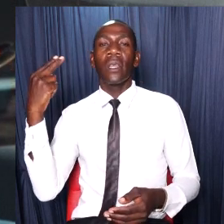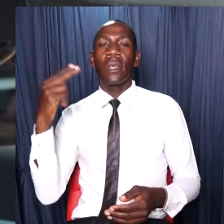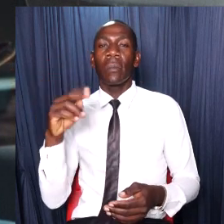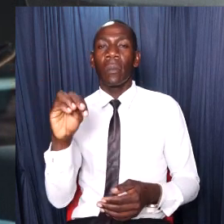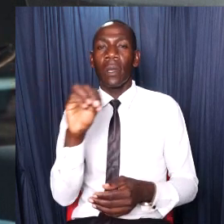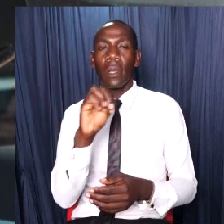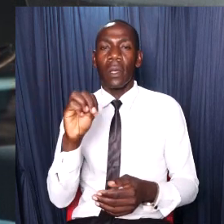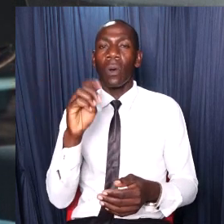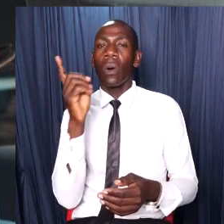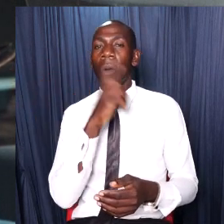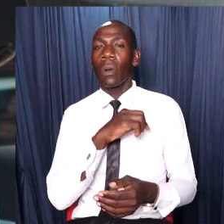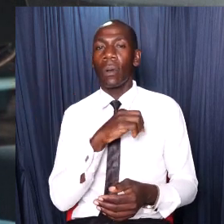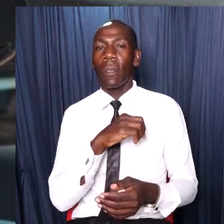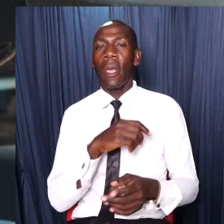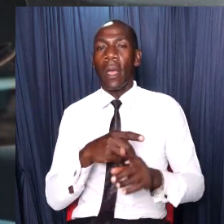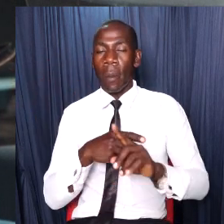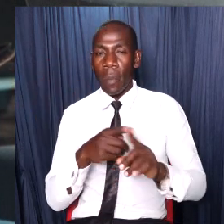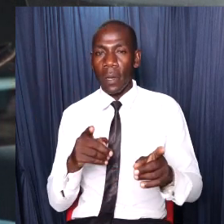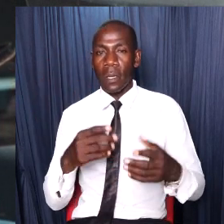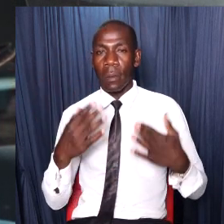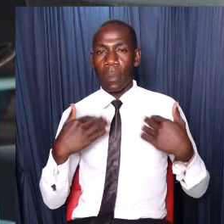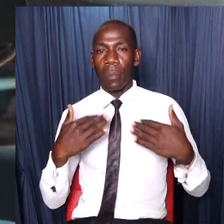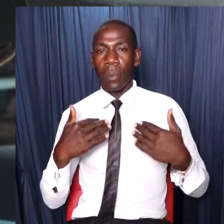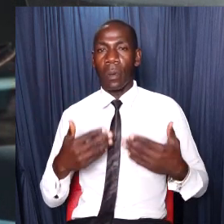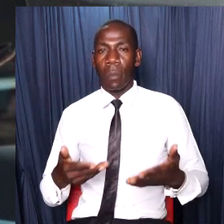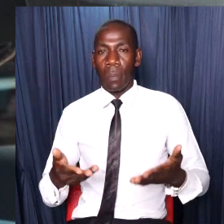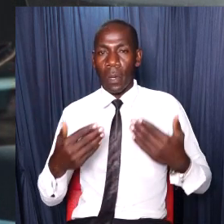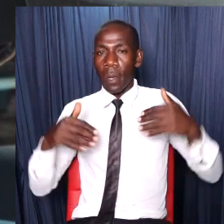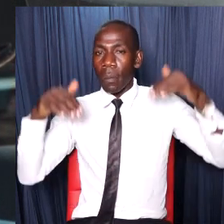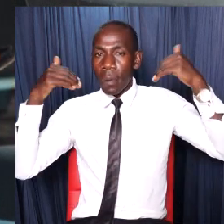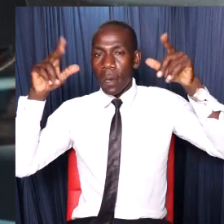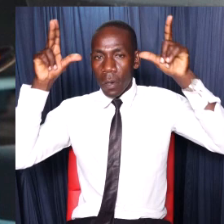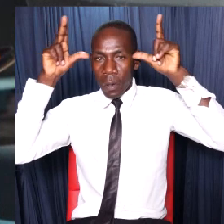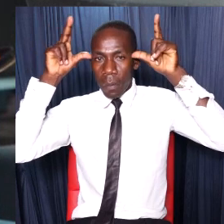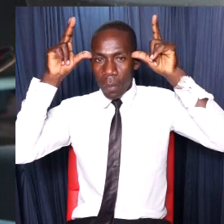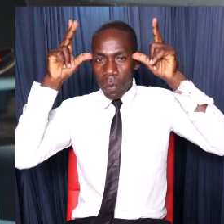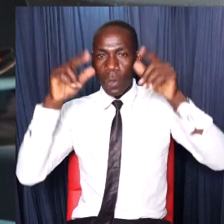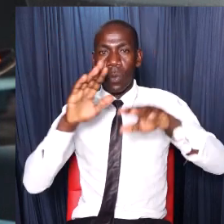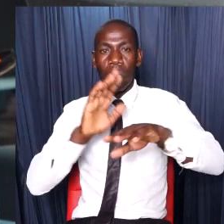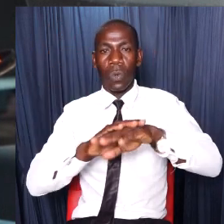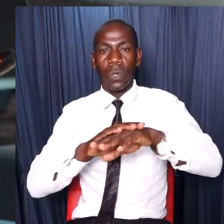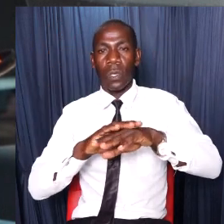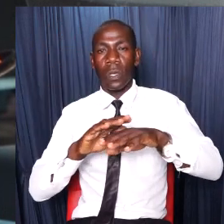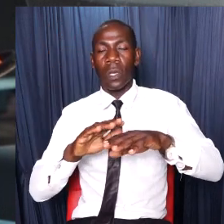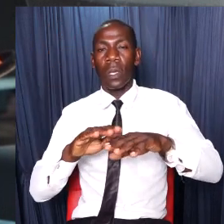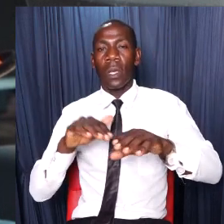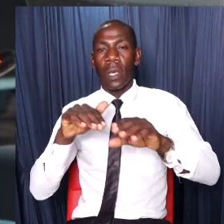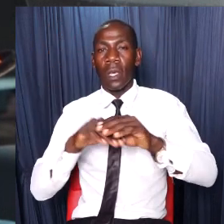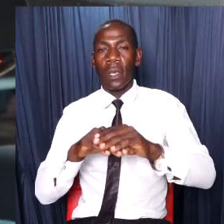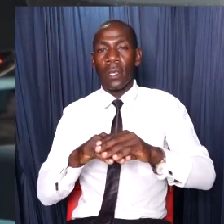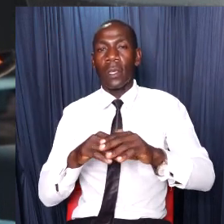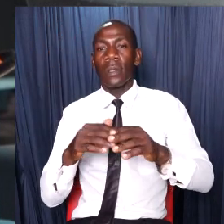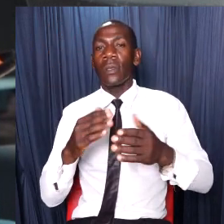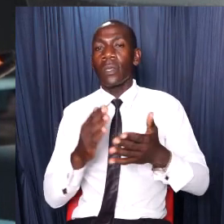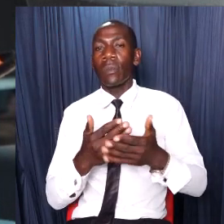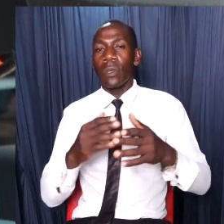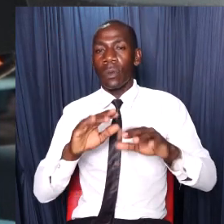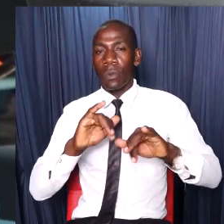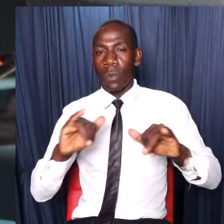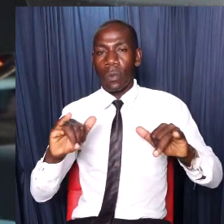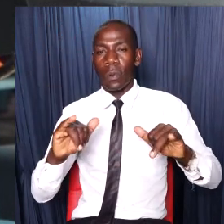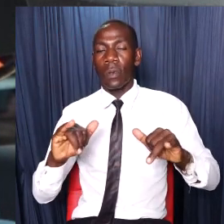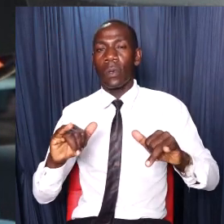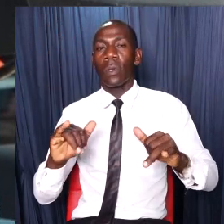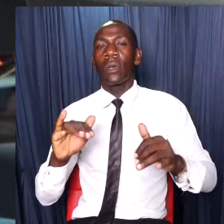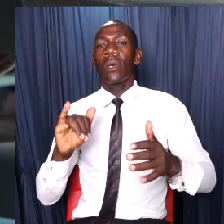wa Amaleki kabisa. Ila watu walileta nyara kondoo na ng'ombe walio wazuri katika vitu vilivyowekwa